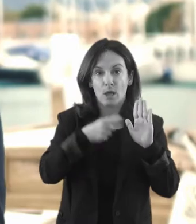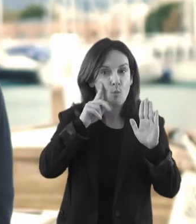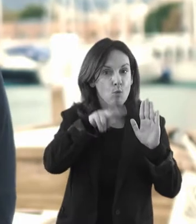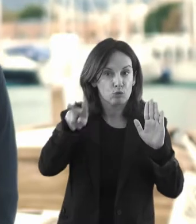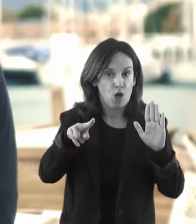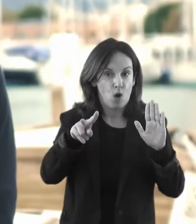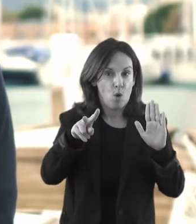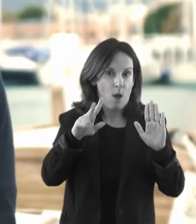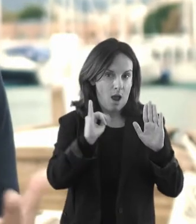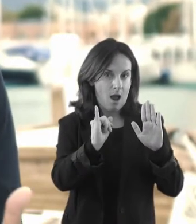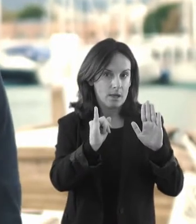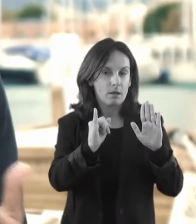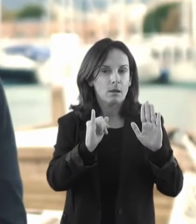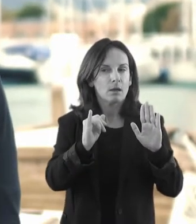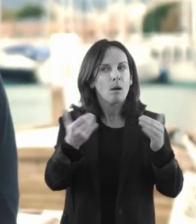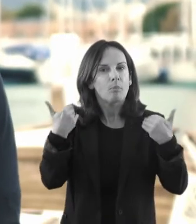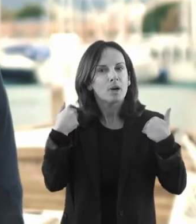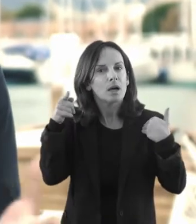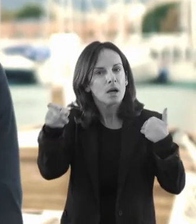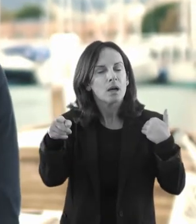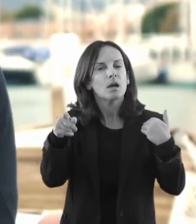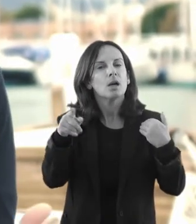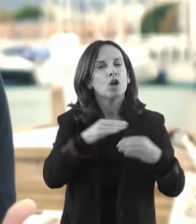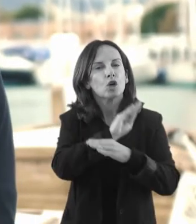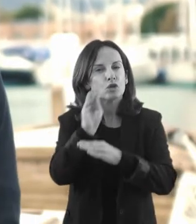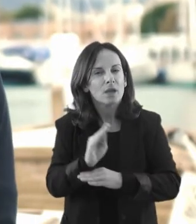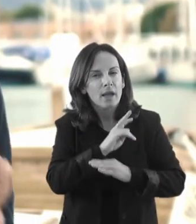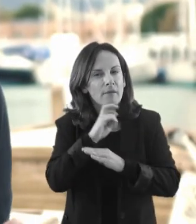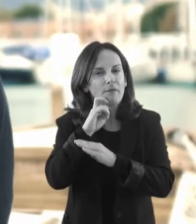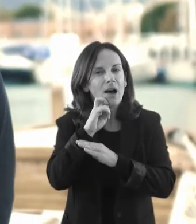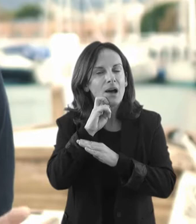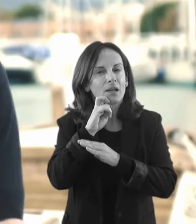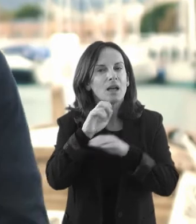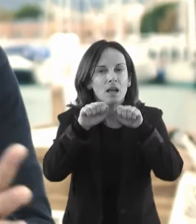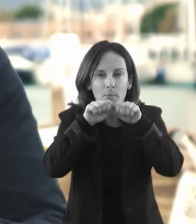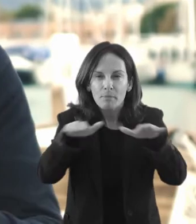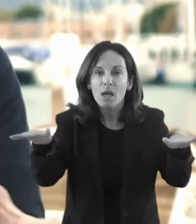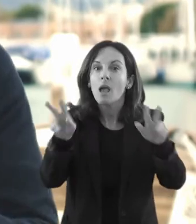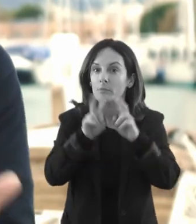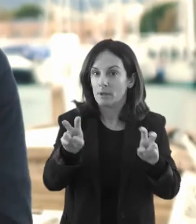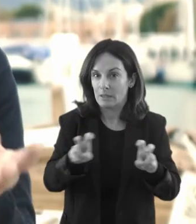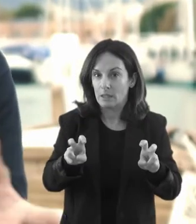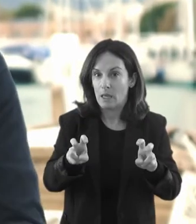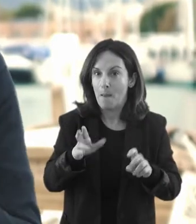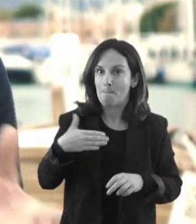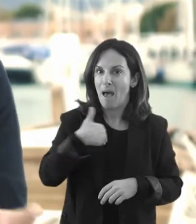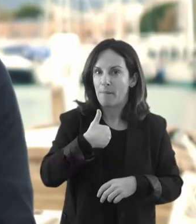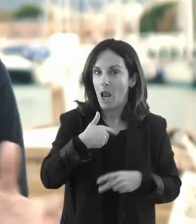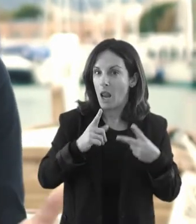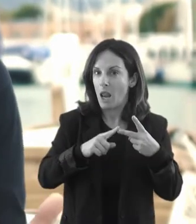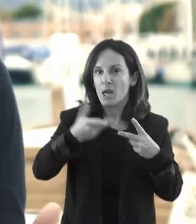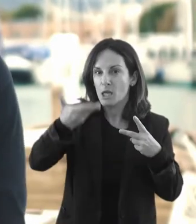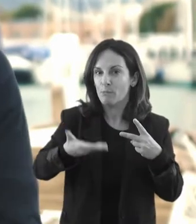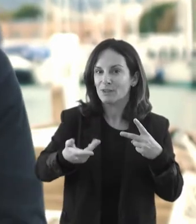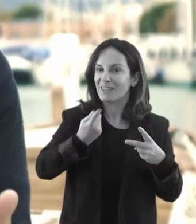han de conservar, han de restaurar, han d'investigar i han de difondre. Això no ho hem de perdre mai de vista. Vull dir, ha de compaginar la